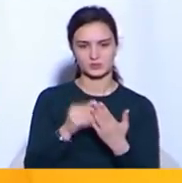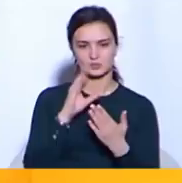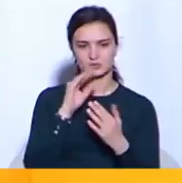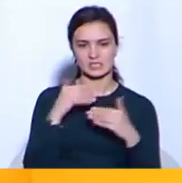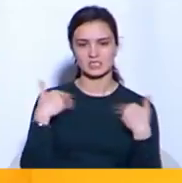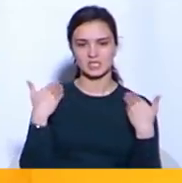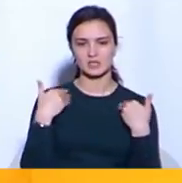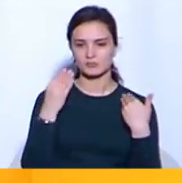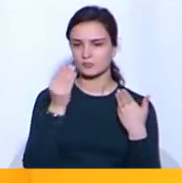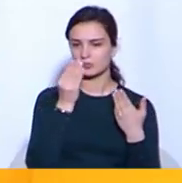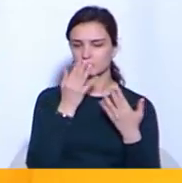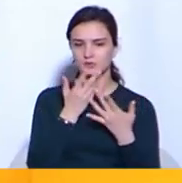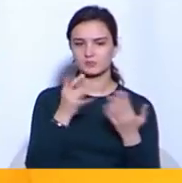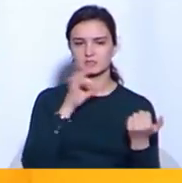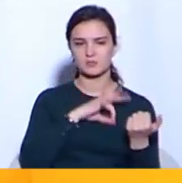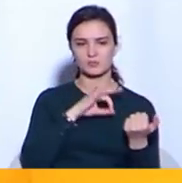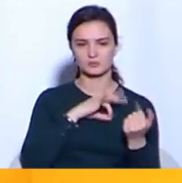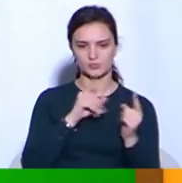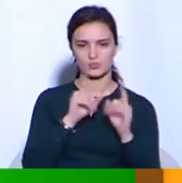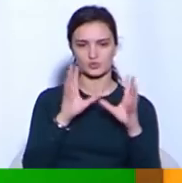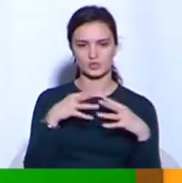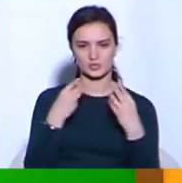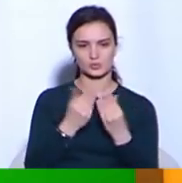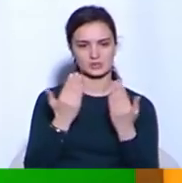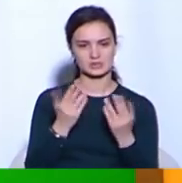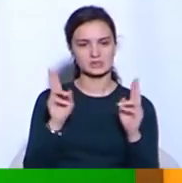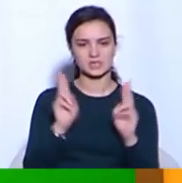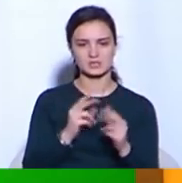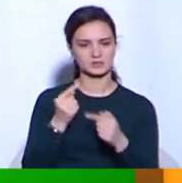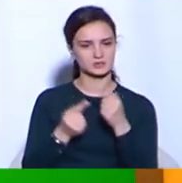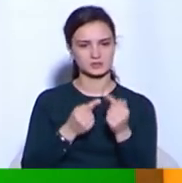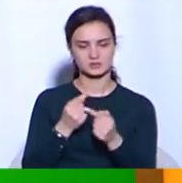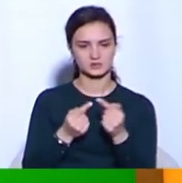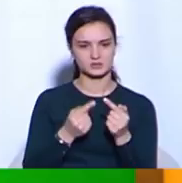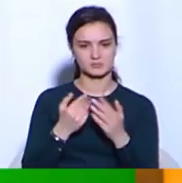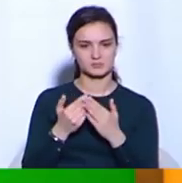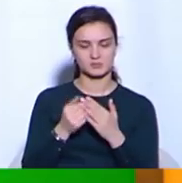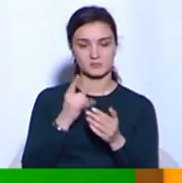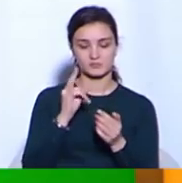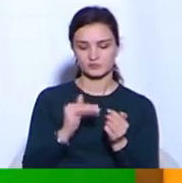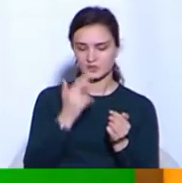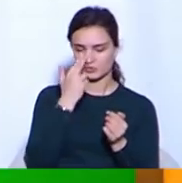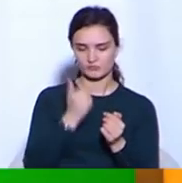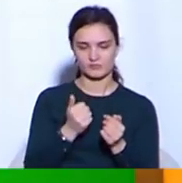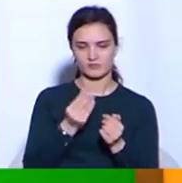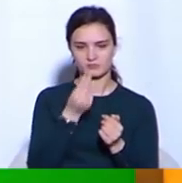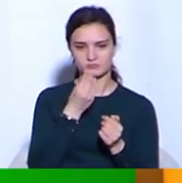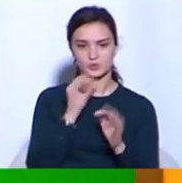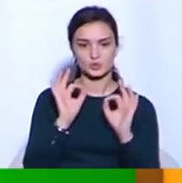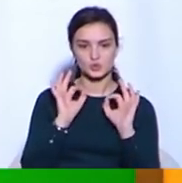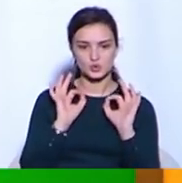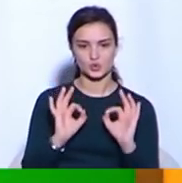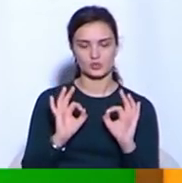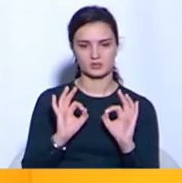ვლაპარაკობთ სასარგებლო პროდუქტების გამოყენებაზე, ესეც ოჯახური ტრადიცია, როდესაც ეჩვევა ადამიანი